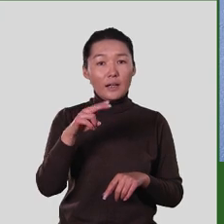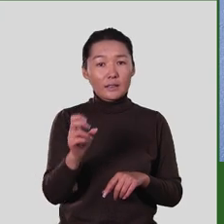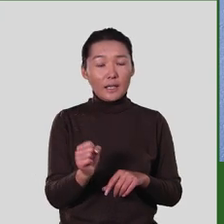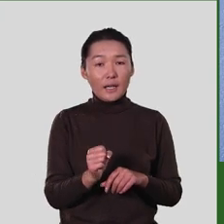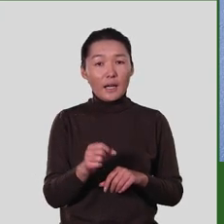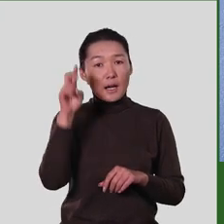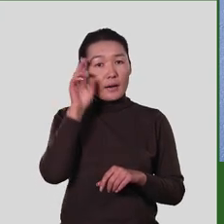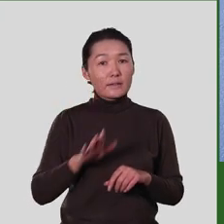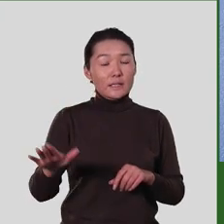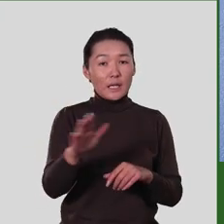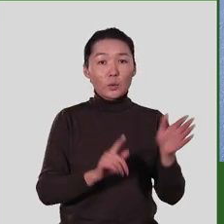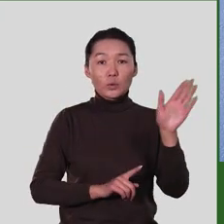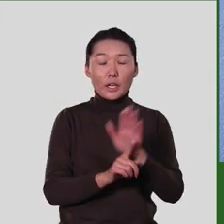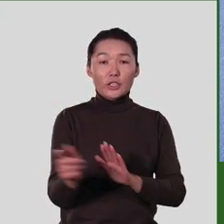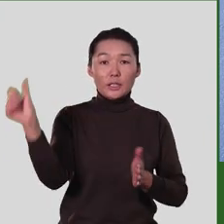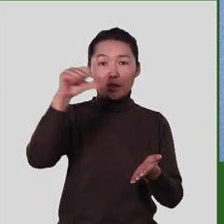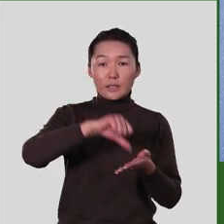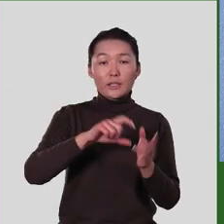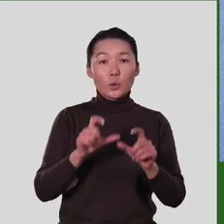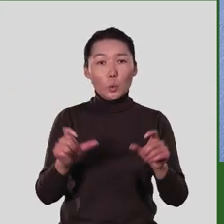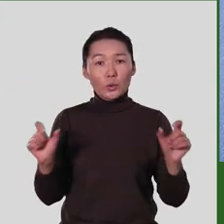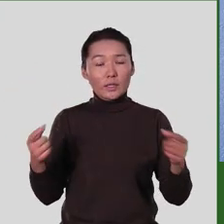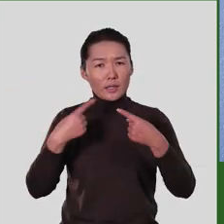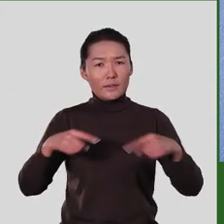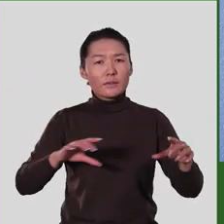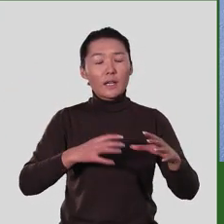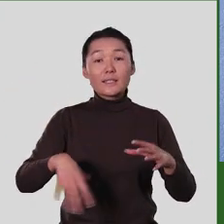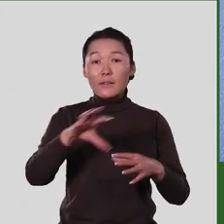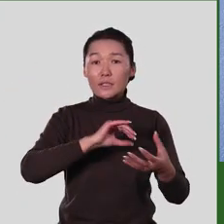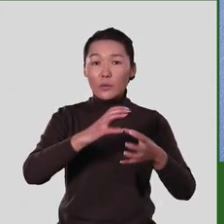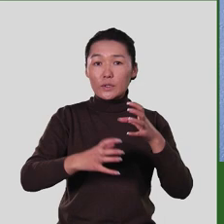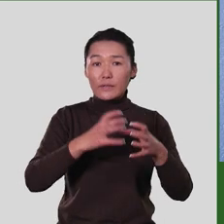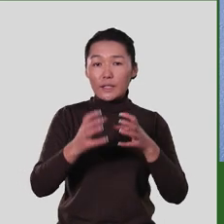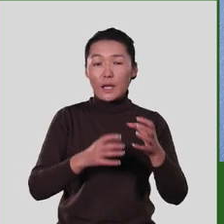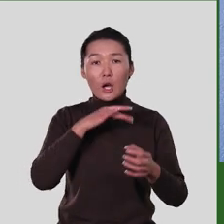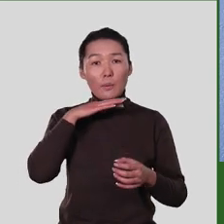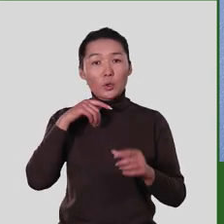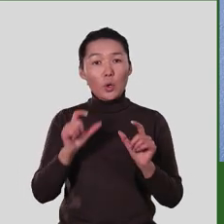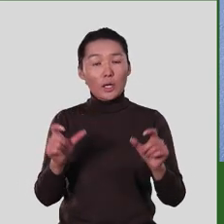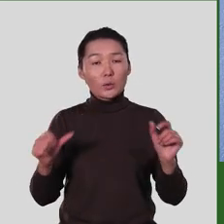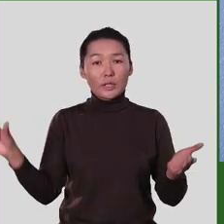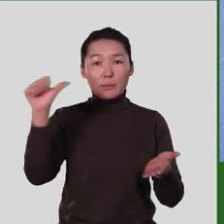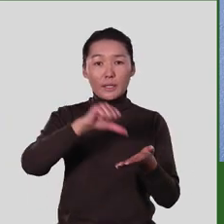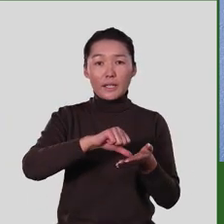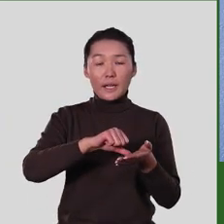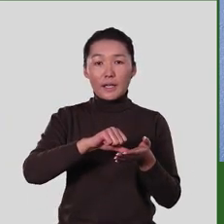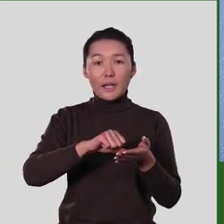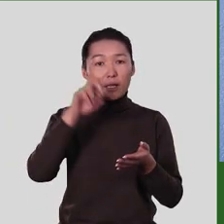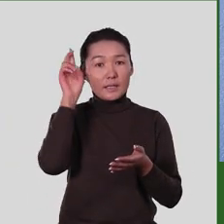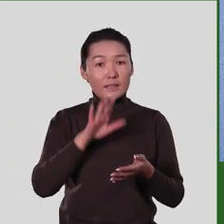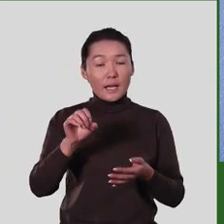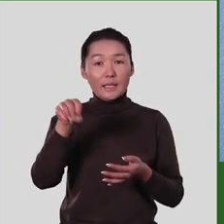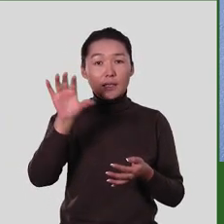стекаться люди со всего света. Особенно много людей приехало из стран Европы и Азии.